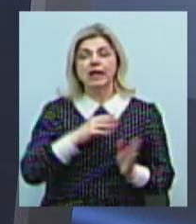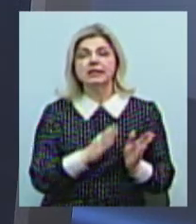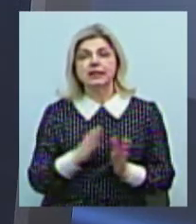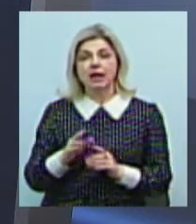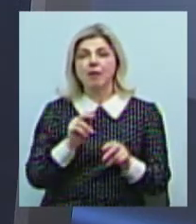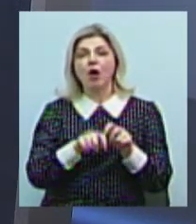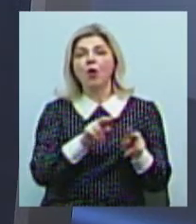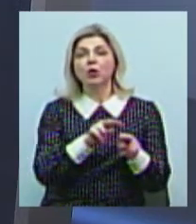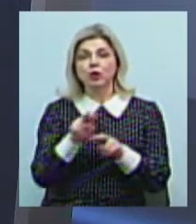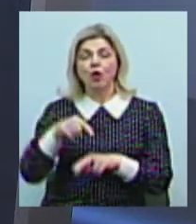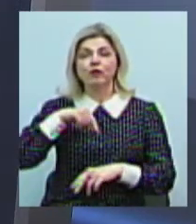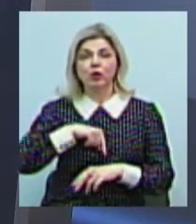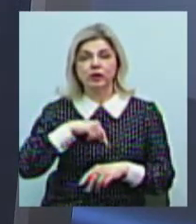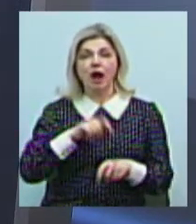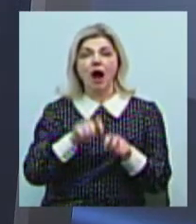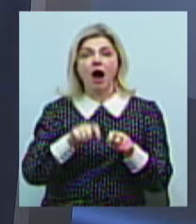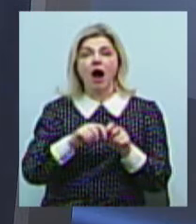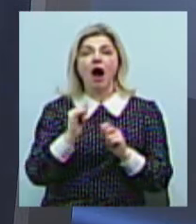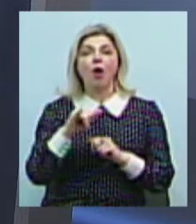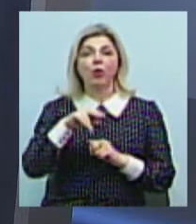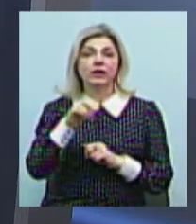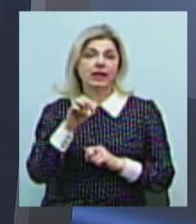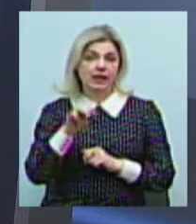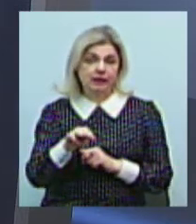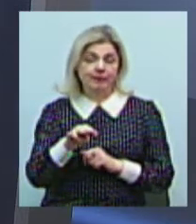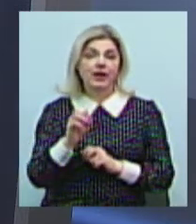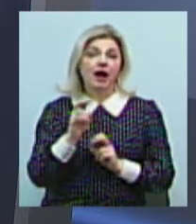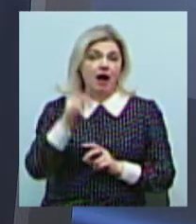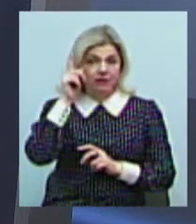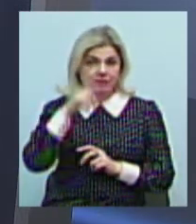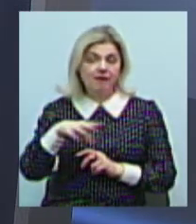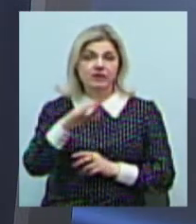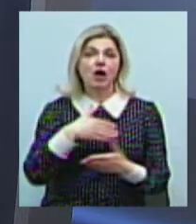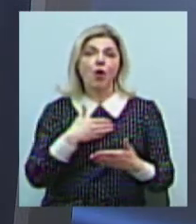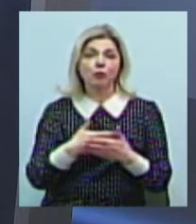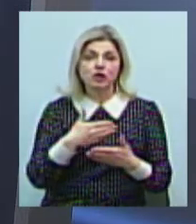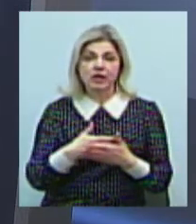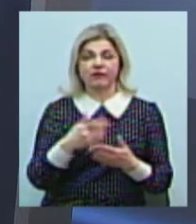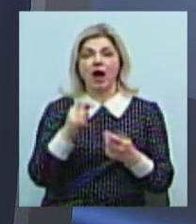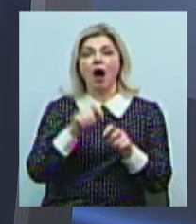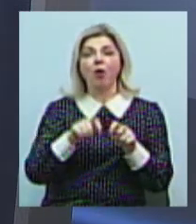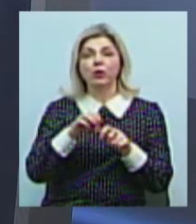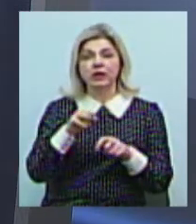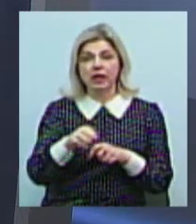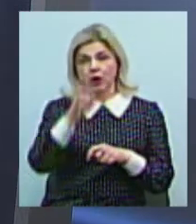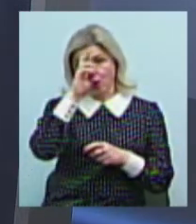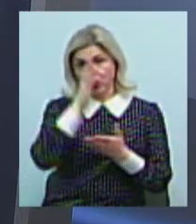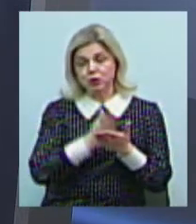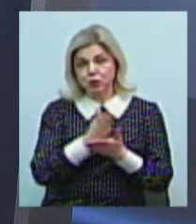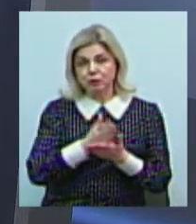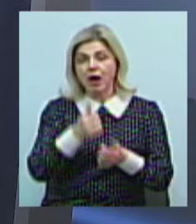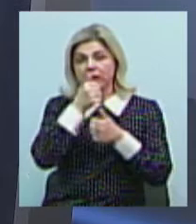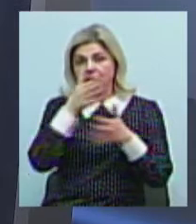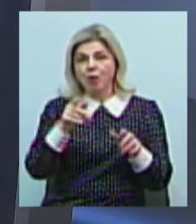или внутреннего аудита. Потому что, как известно, общественники, общественный аудит, госаудит-служба не сможет